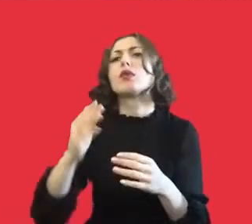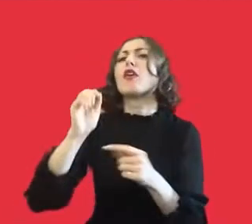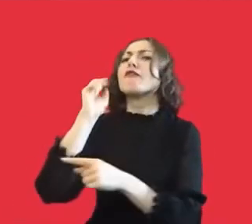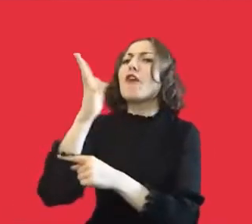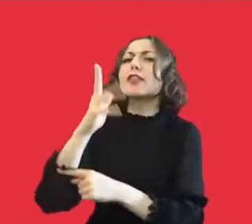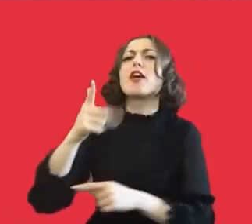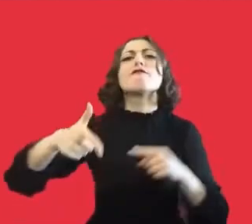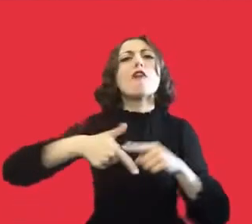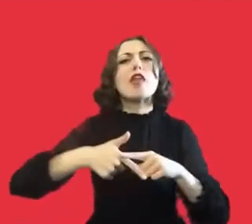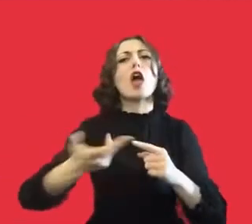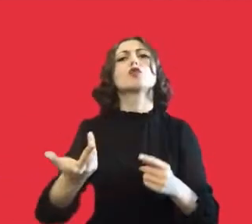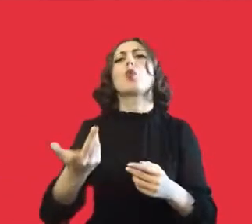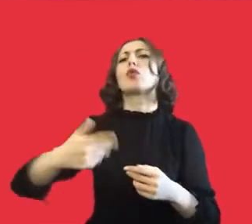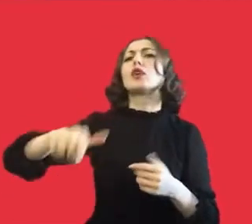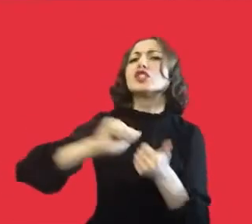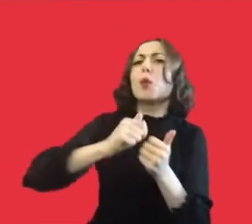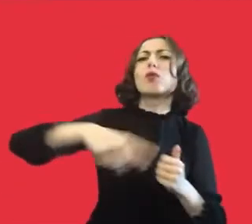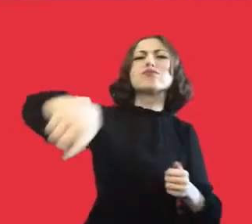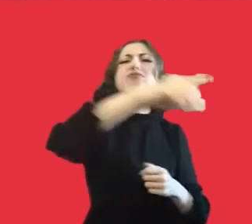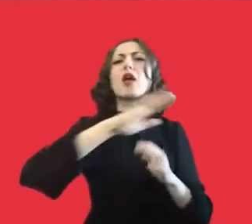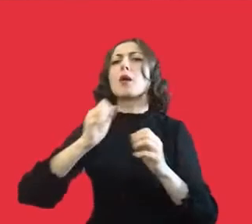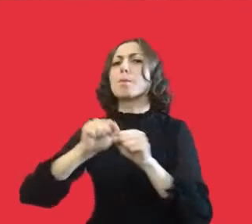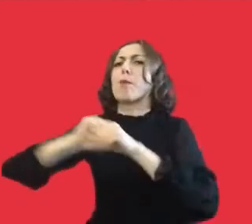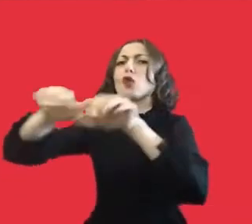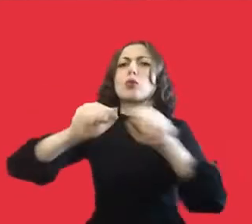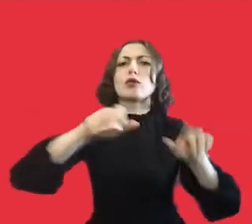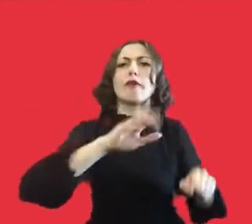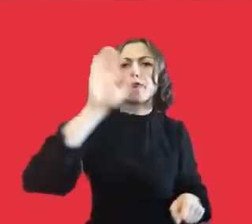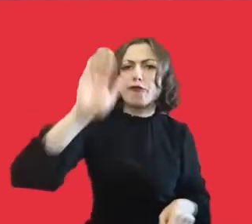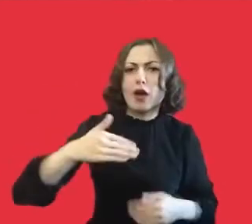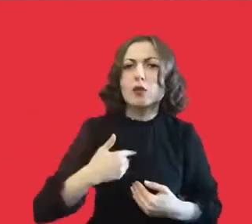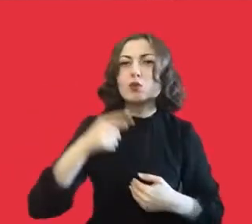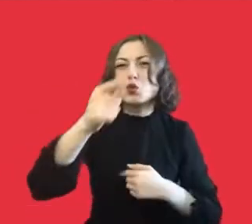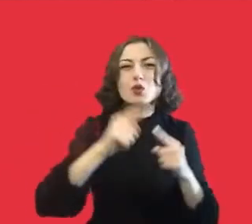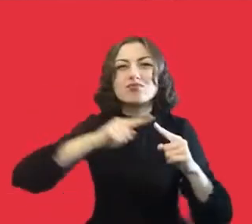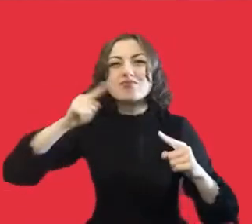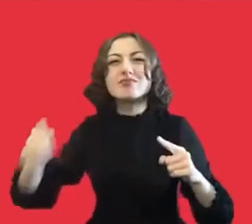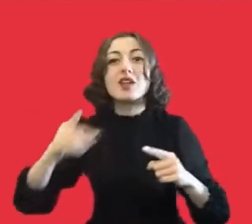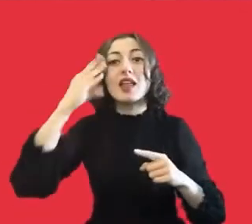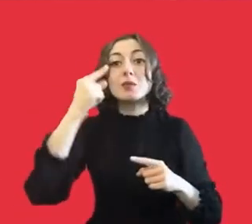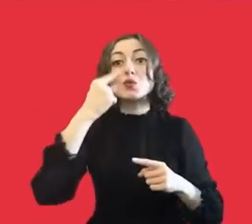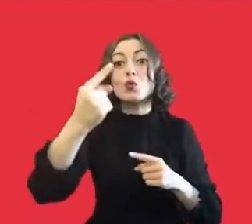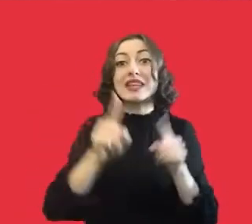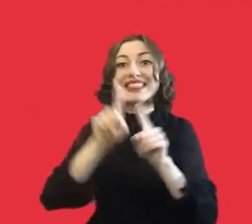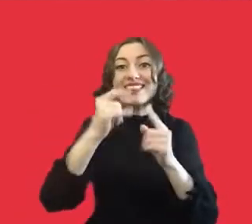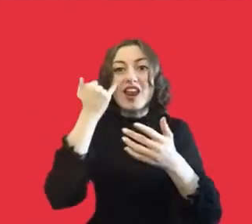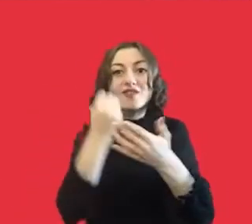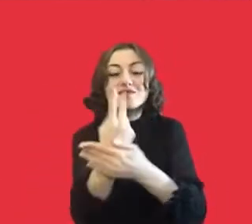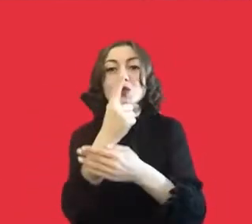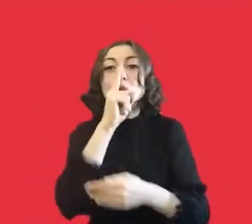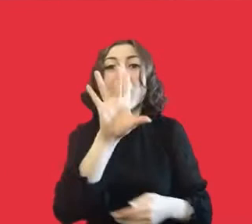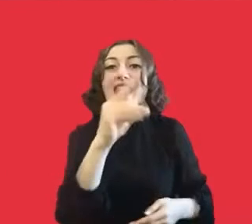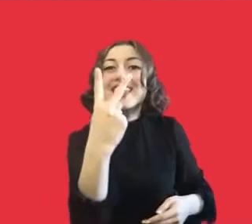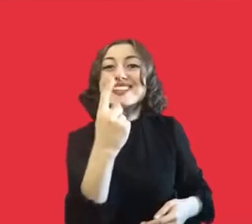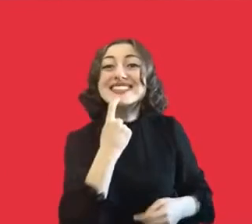Komitesi'yle. Dolayısıyla sürecimizin bu anlamda dijital sürecimizin, 152 yıllık analog sürecimiz vardı